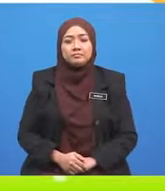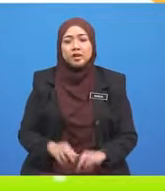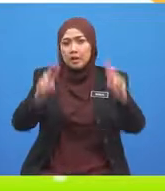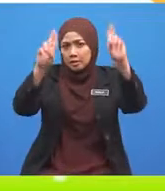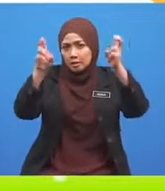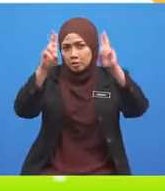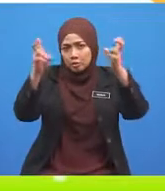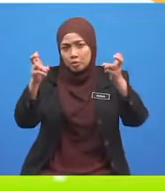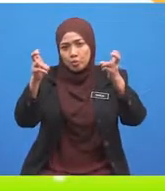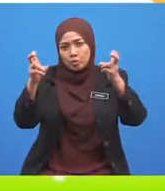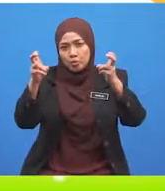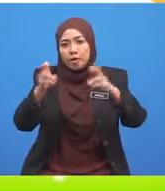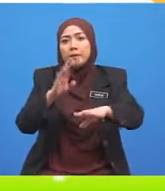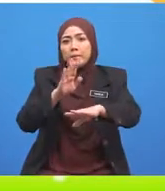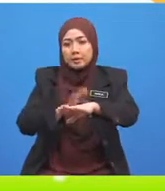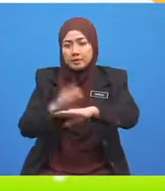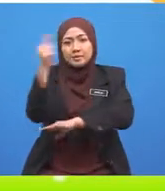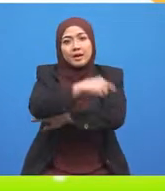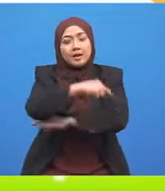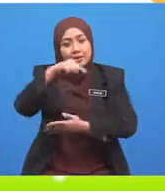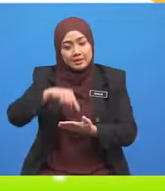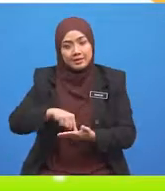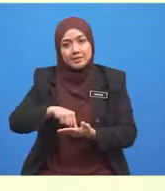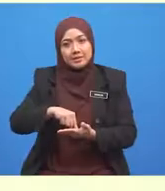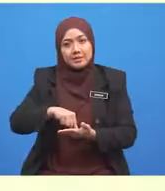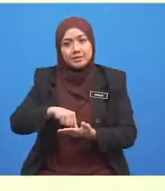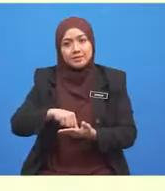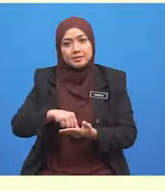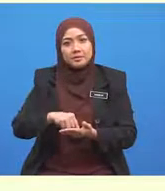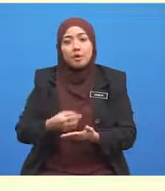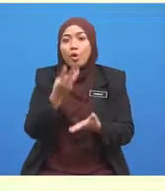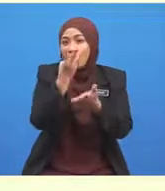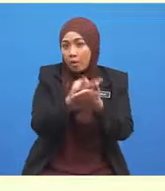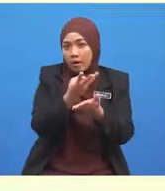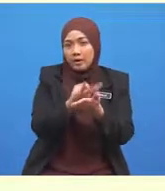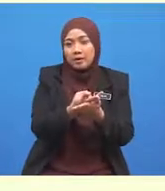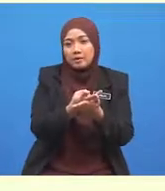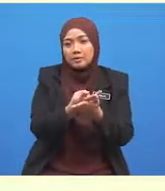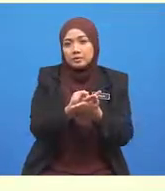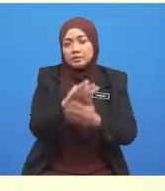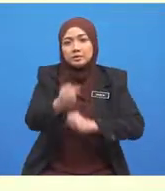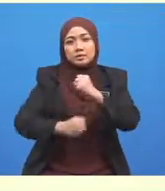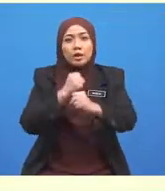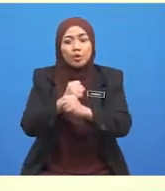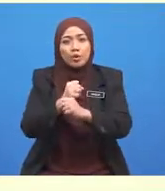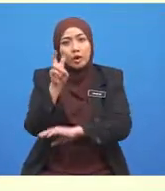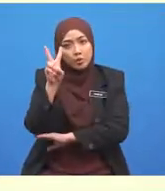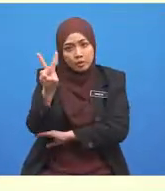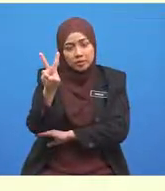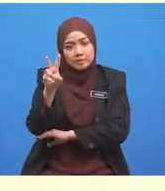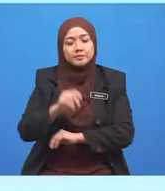Tajuk yang akan cikgu kongsikan pada hari ini ialah Wang untuk tahun 2.